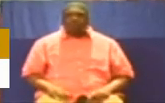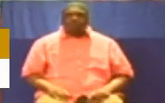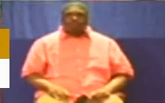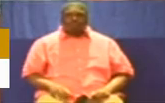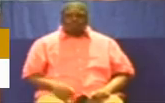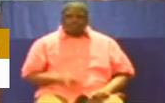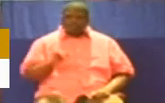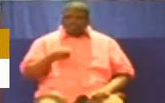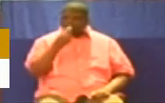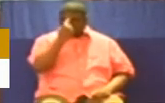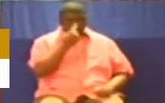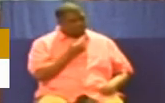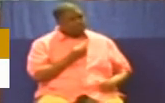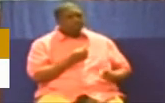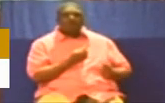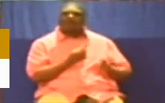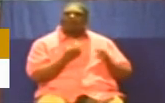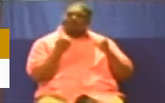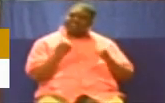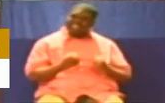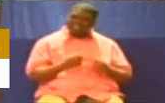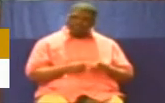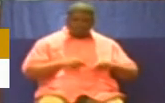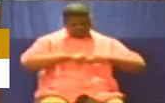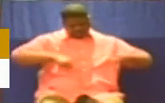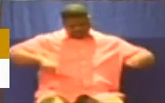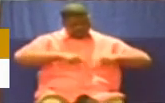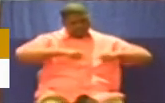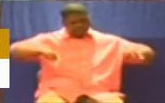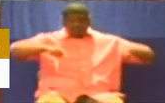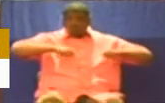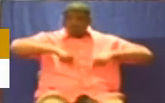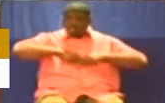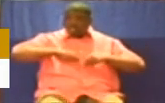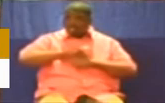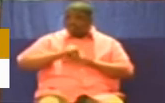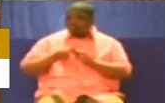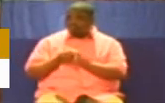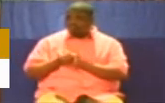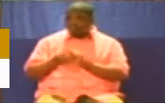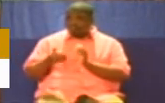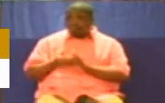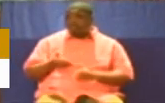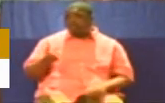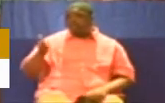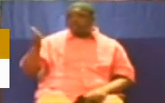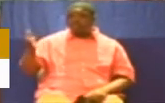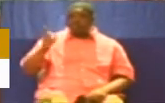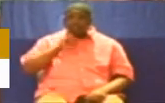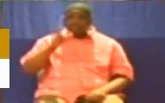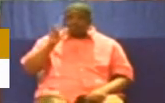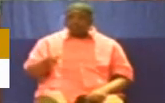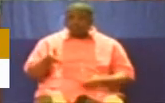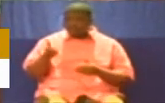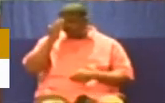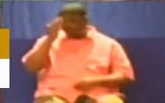Dodoma wamejitahidi sana, wamepima viwanja zaidi ya 10,000, tumeuza mpaka hapa, kila mtu hapa